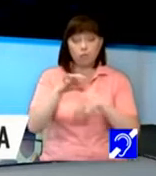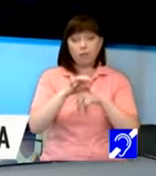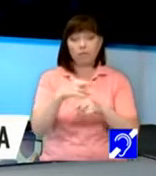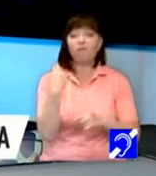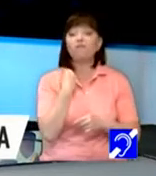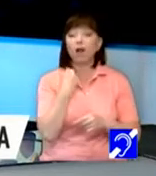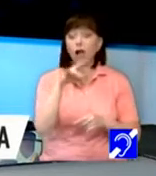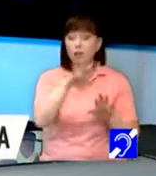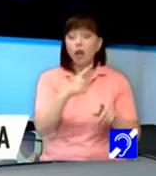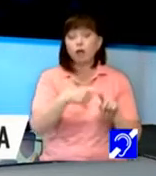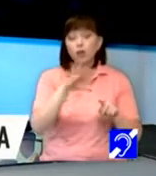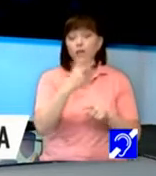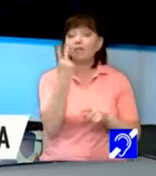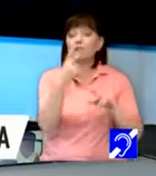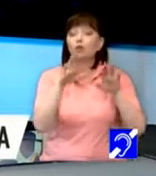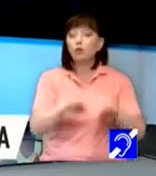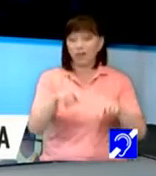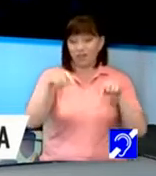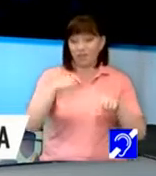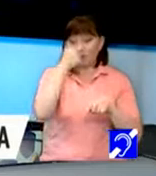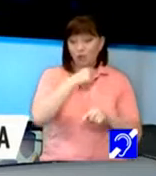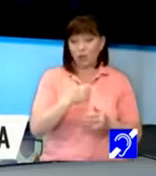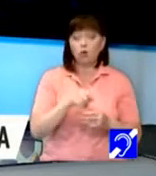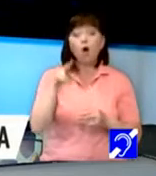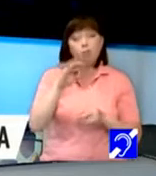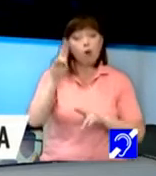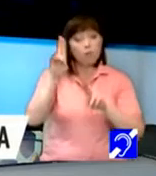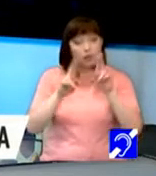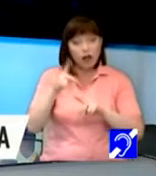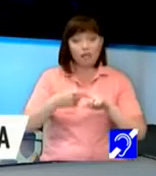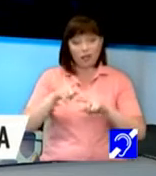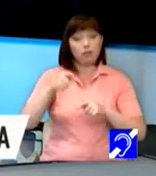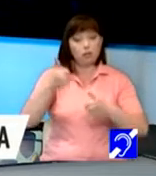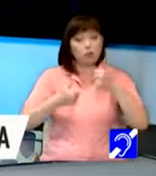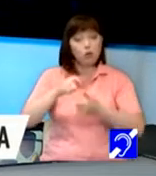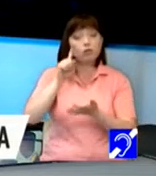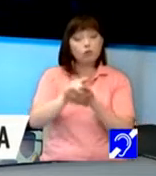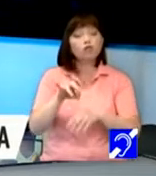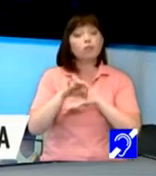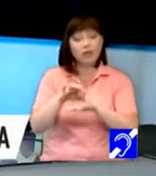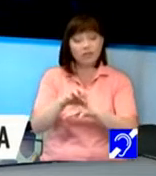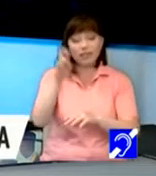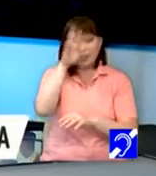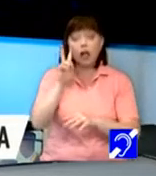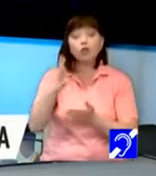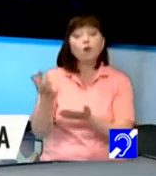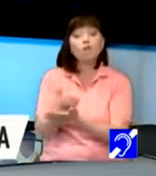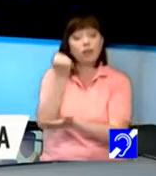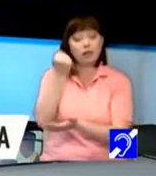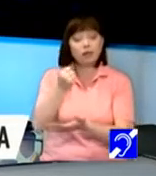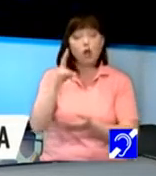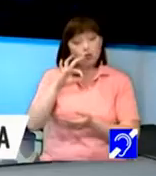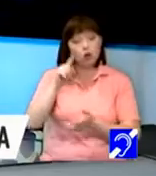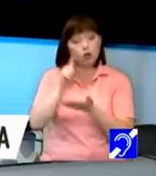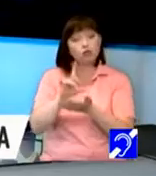Britanie, care s-a clasat pe locul 2 în acest an. Conform tradiției, evenimentul se desfășoară în țara câștigătoare, dar în condiții